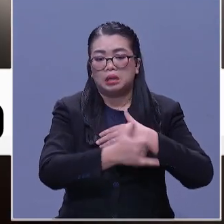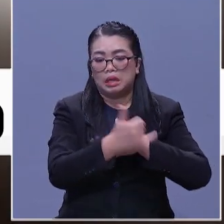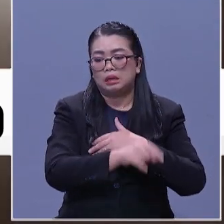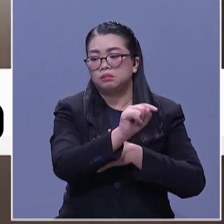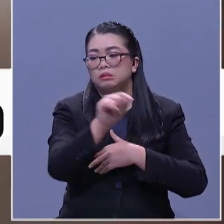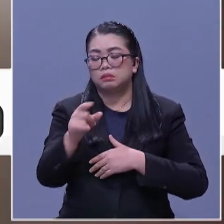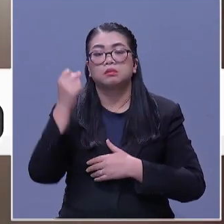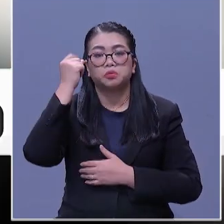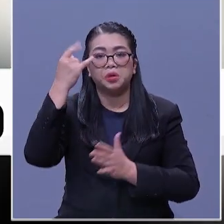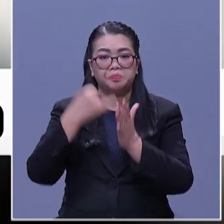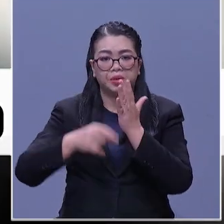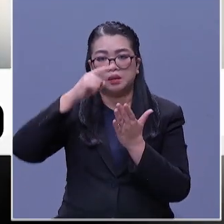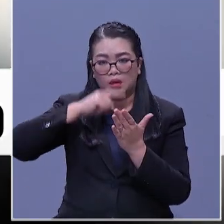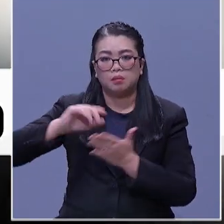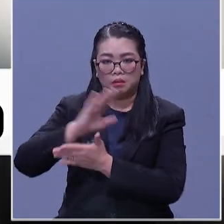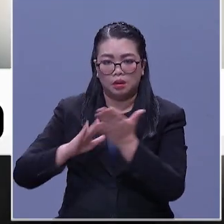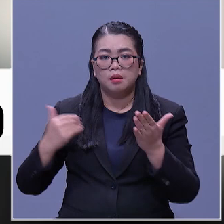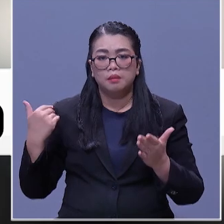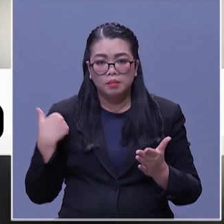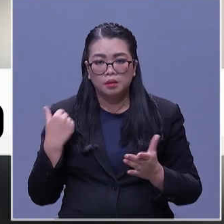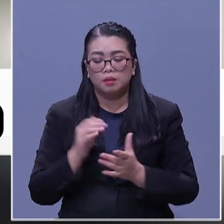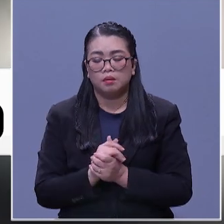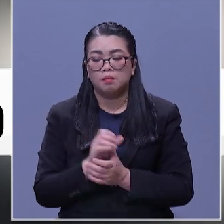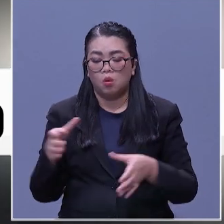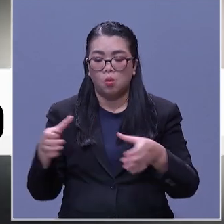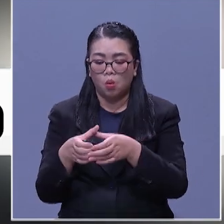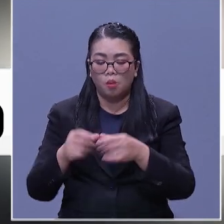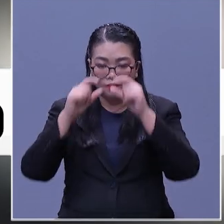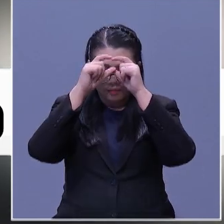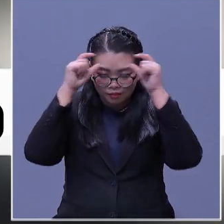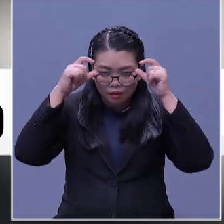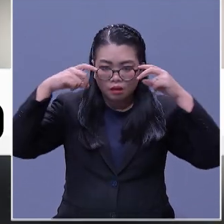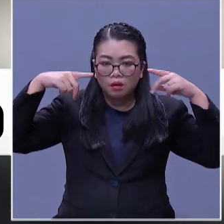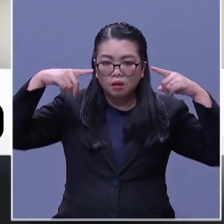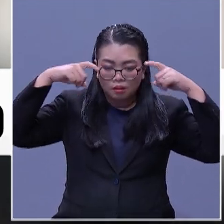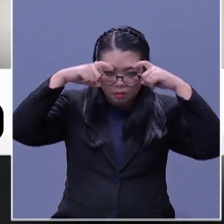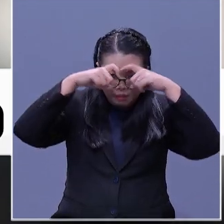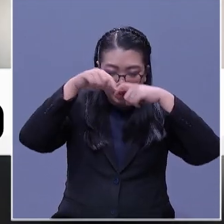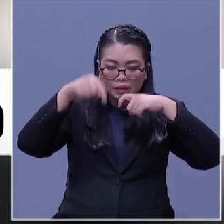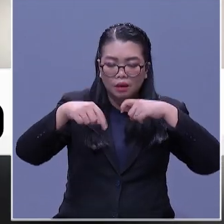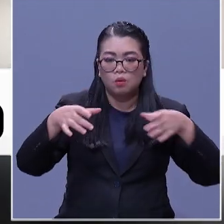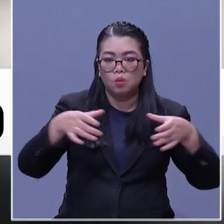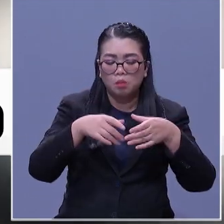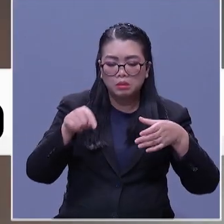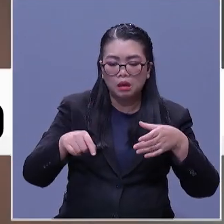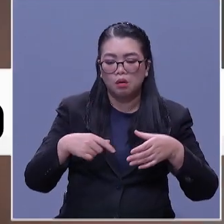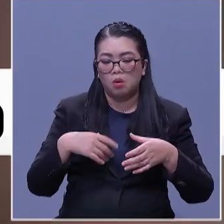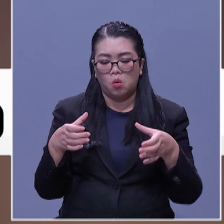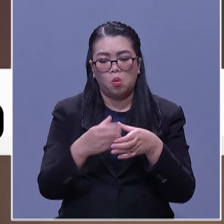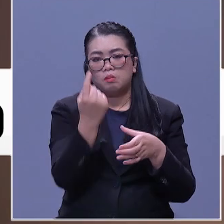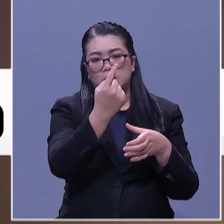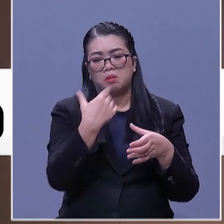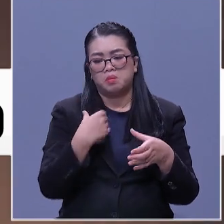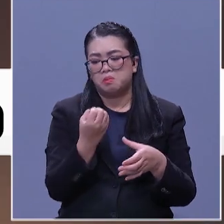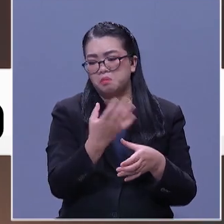นายกนะครับของทางกาตาร์เอ่อบอกว่ากลุ่มฮามาสที่จับคนไทยไปเป็นเชลยศึกไม่ได้มีกลุ่มเดียว